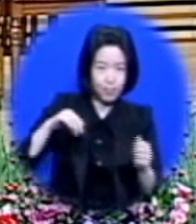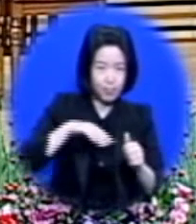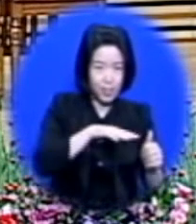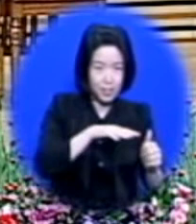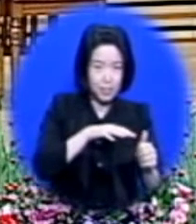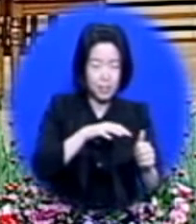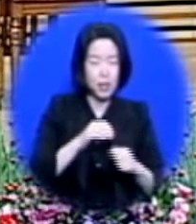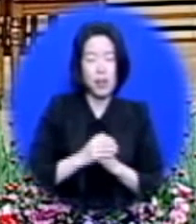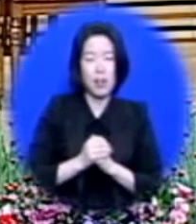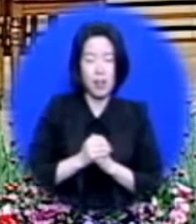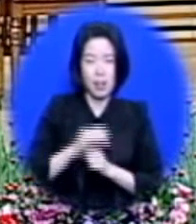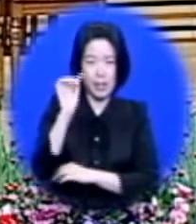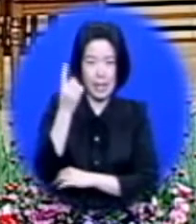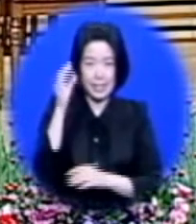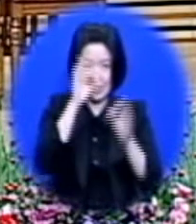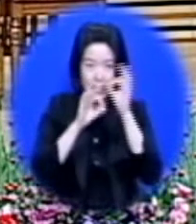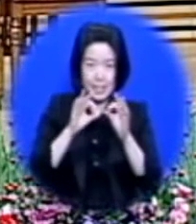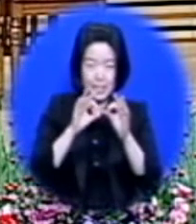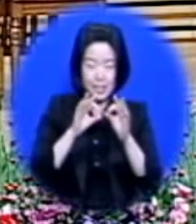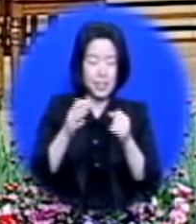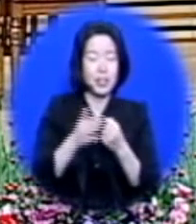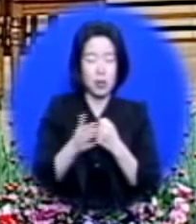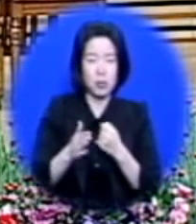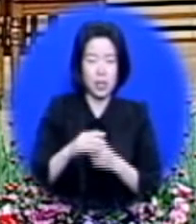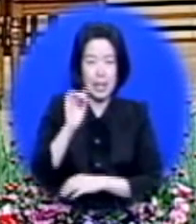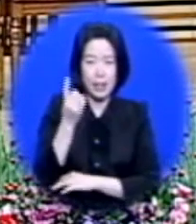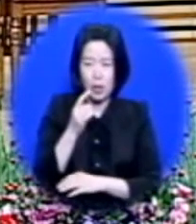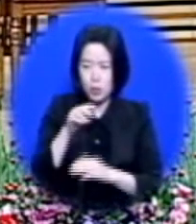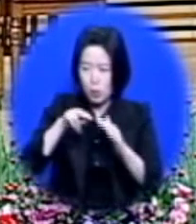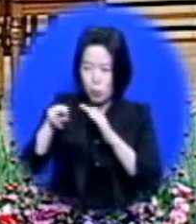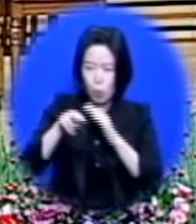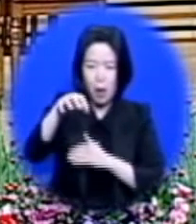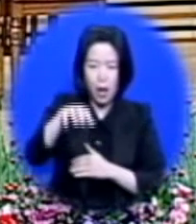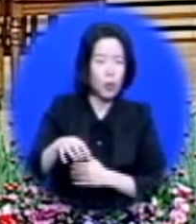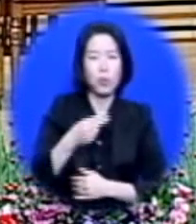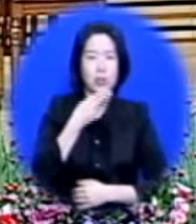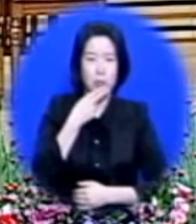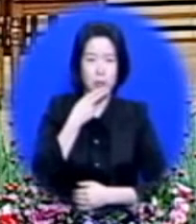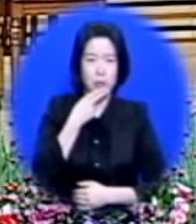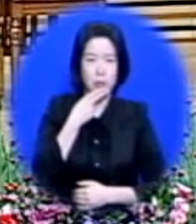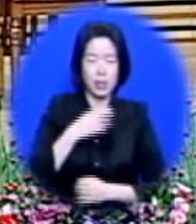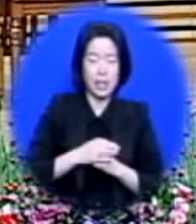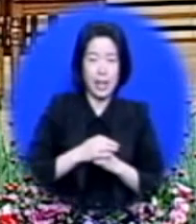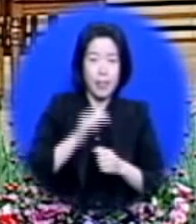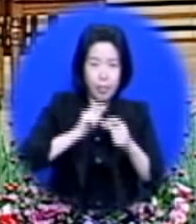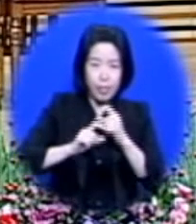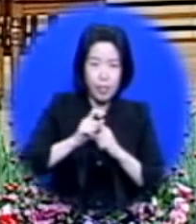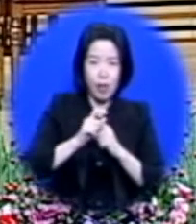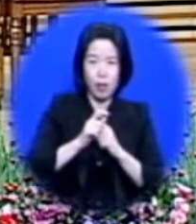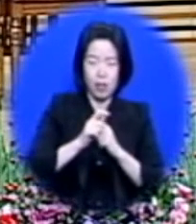어 다윗을 찾았기 때문에 다윗이 도망 갈 때가 없어졌어요 심지어는